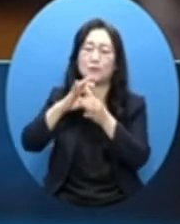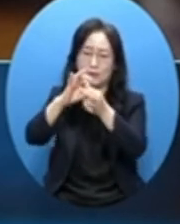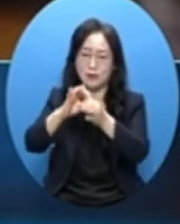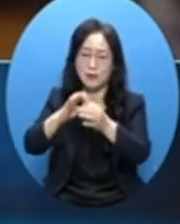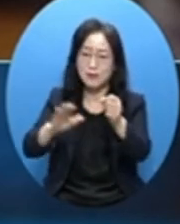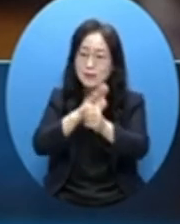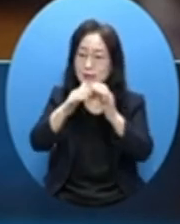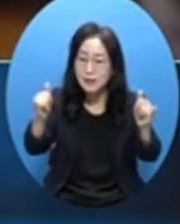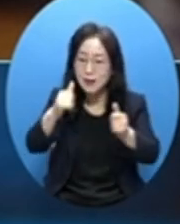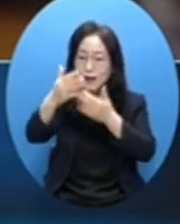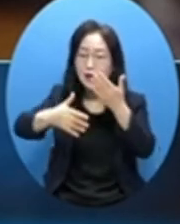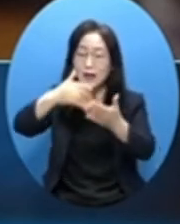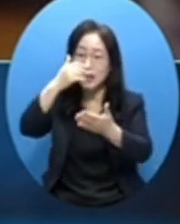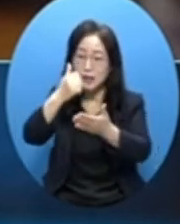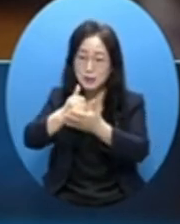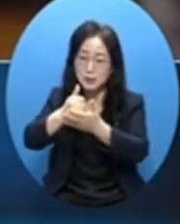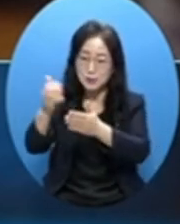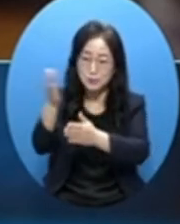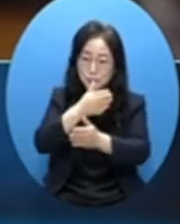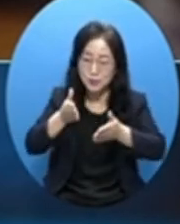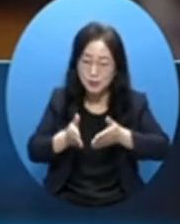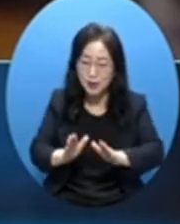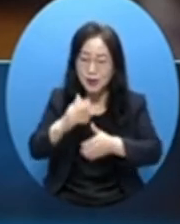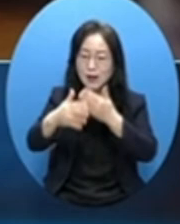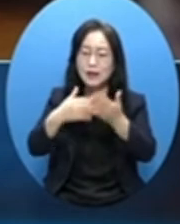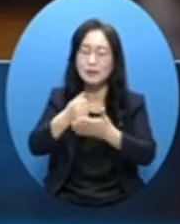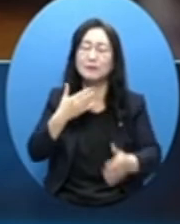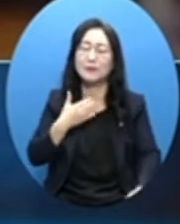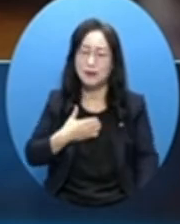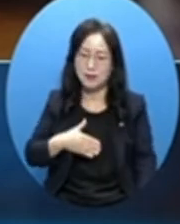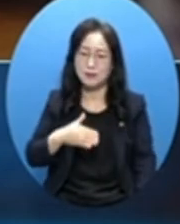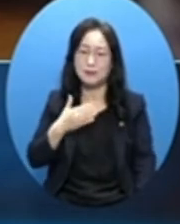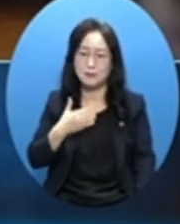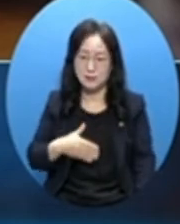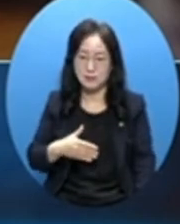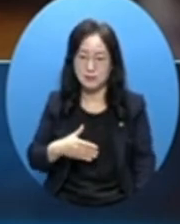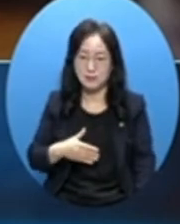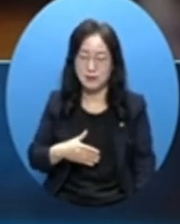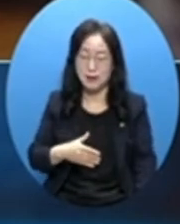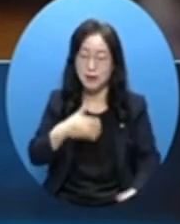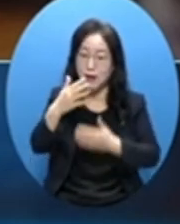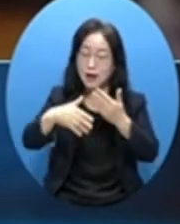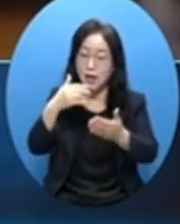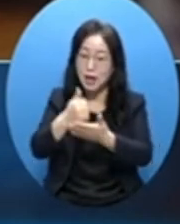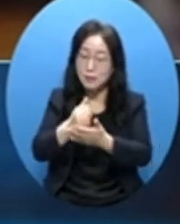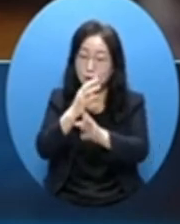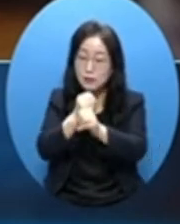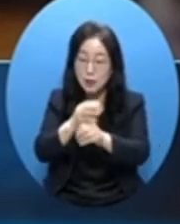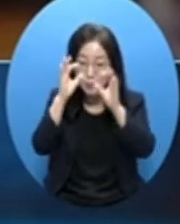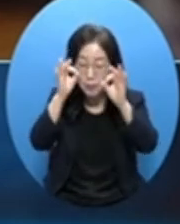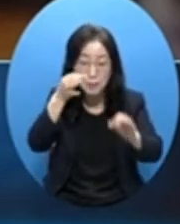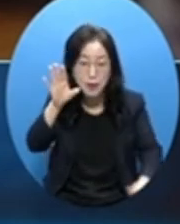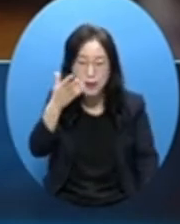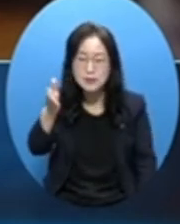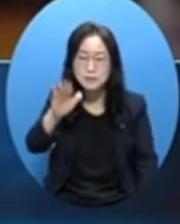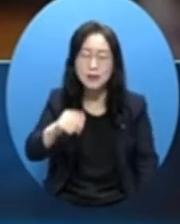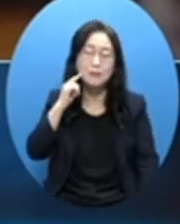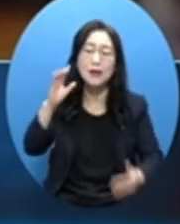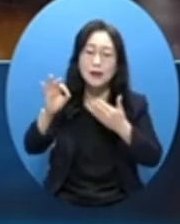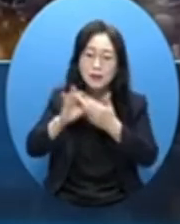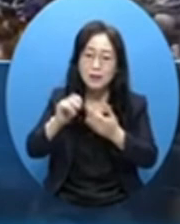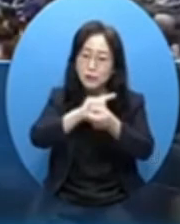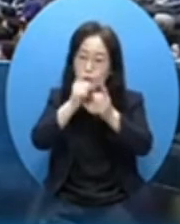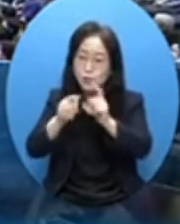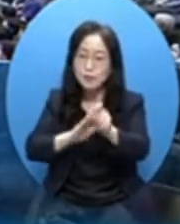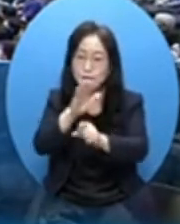자마다 하나님으로부터 나서 하나님을 알고. 어느 때나 하나님을 본 사람이 없을 때 만일 우리가 서로 사랑하면